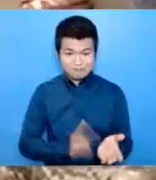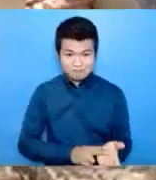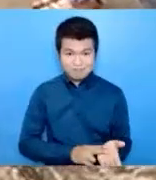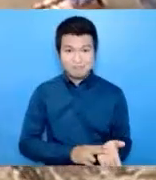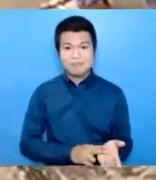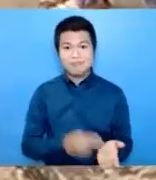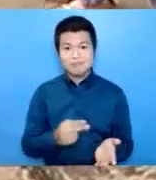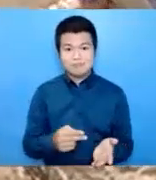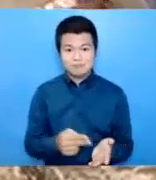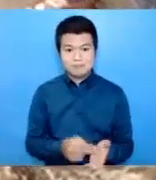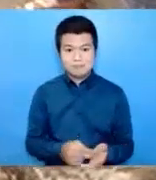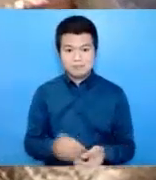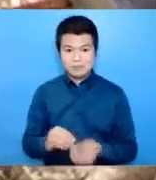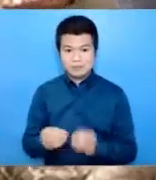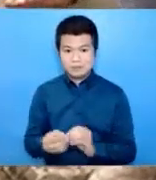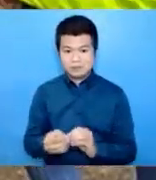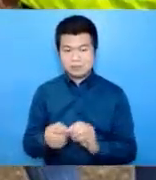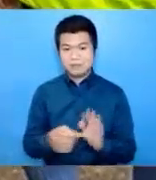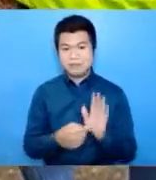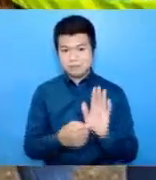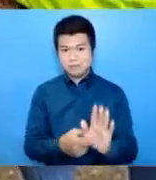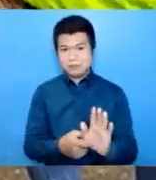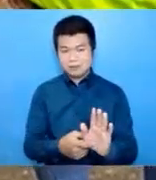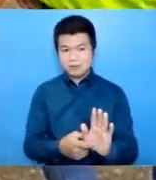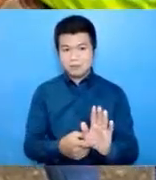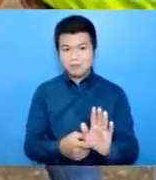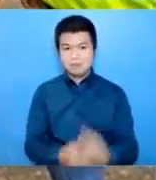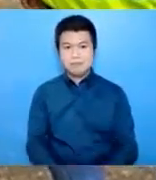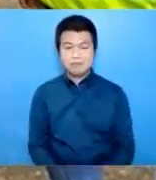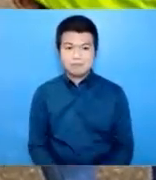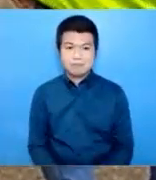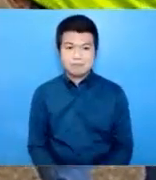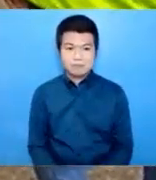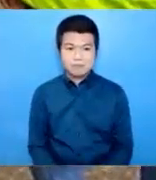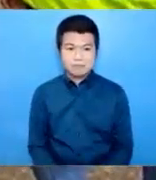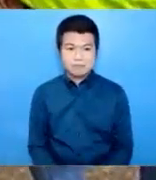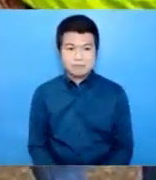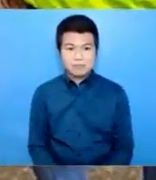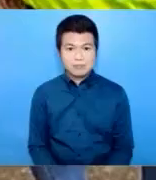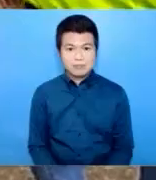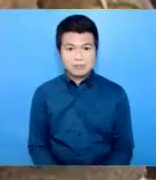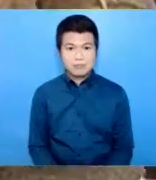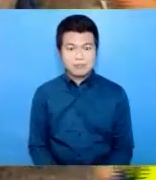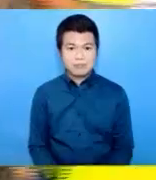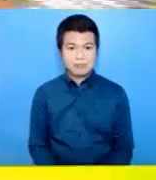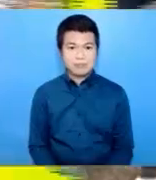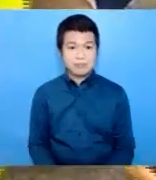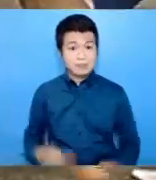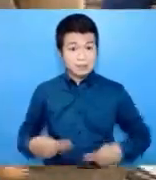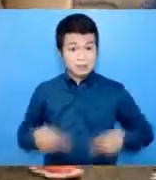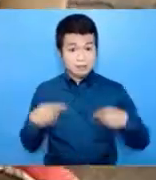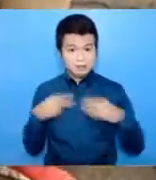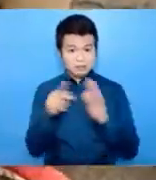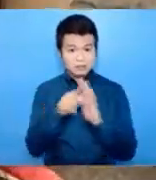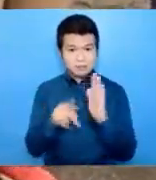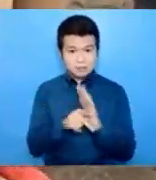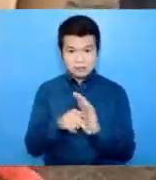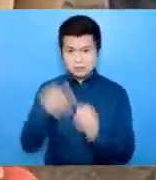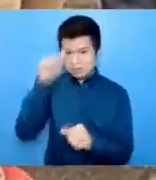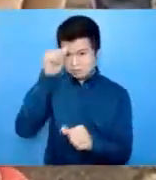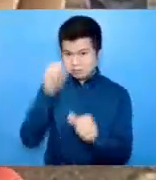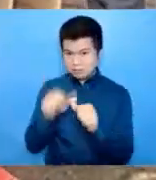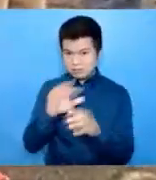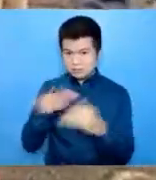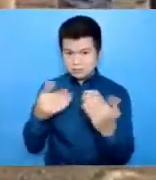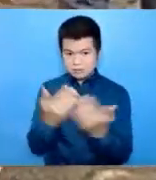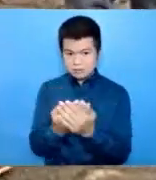na nilabas ng barangay. Gayun din sa minimum health protocols. Napaalala ko, start natin, magkumisa